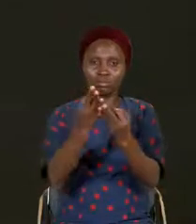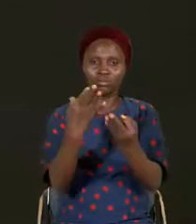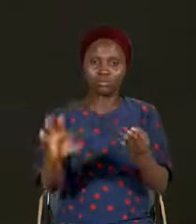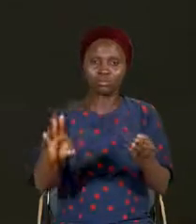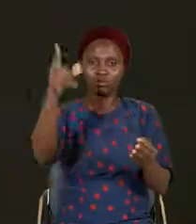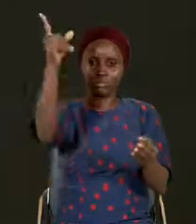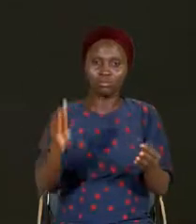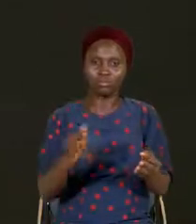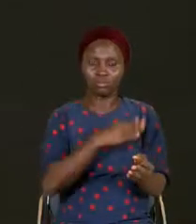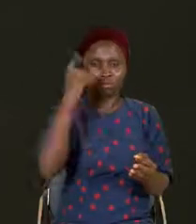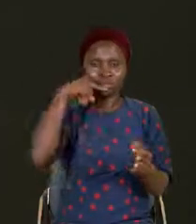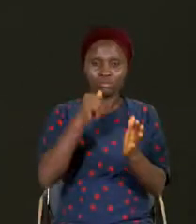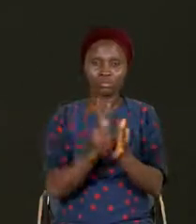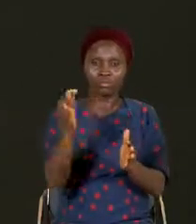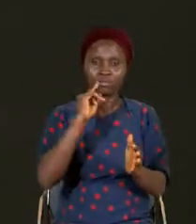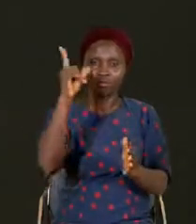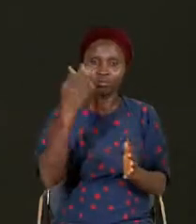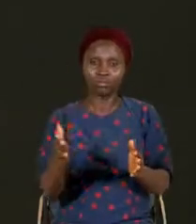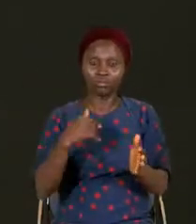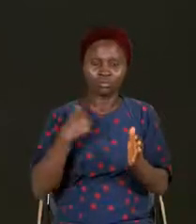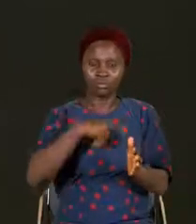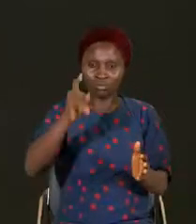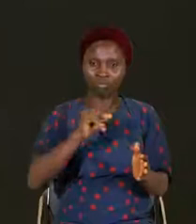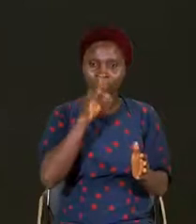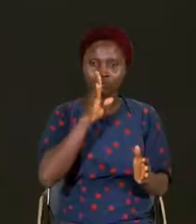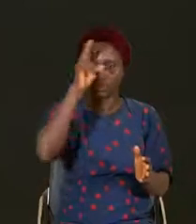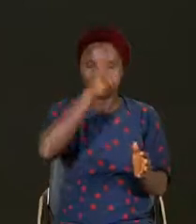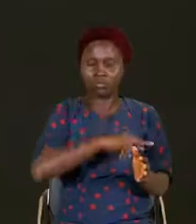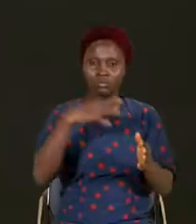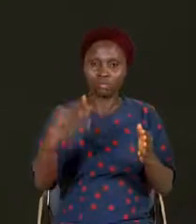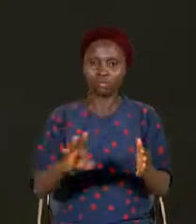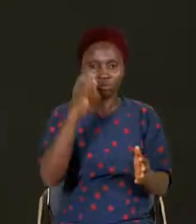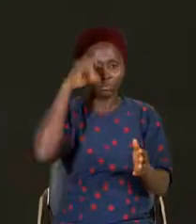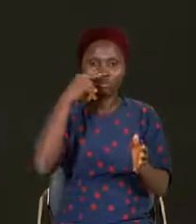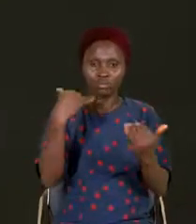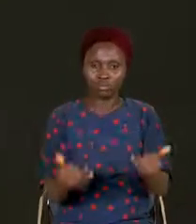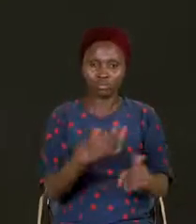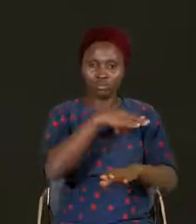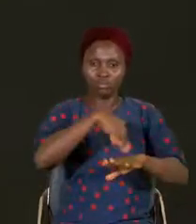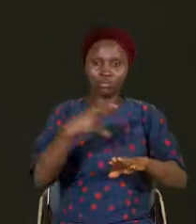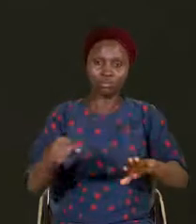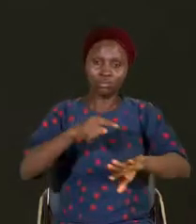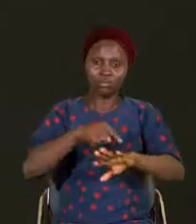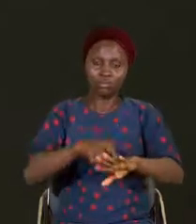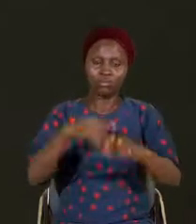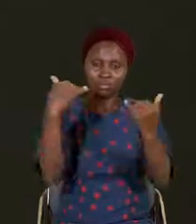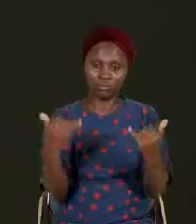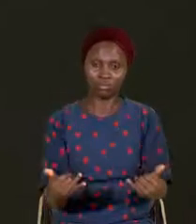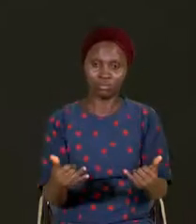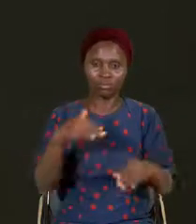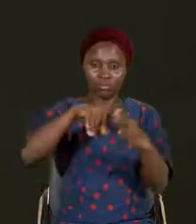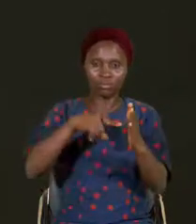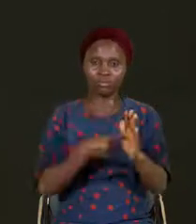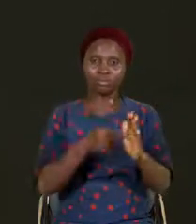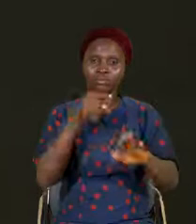Dieu. Maintenant, il dit, il y a une seule chose dont nous ne devons pas ignorer. Il est maintenant, en ce moment présent, maintenant,